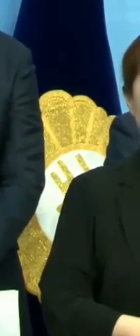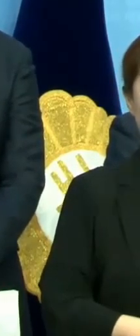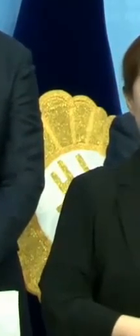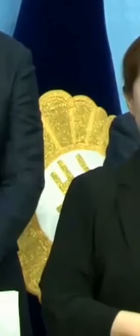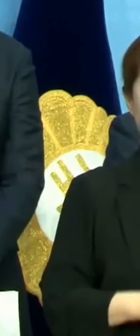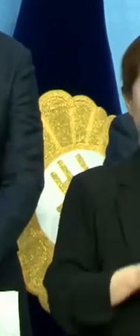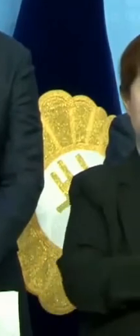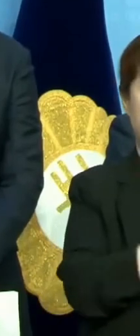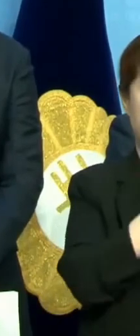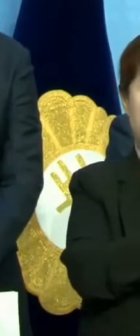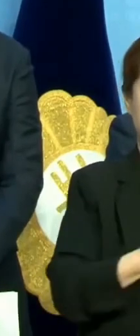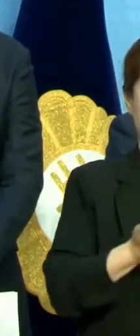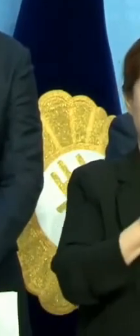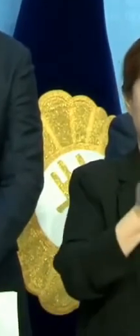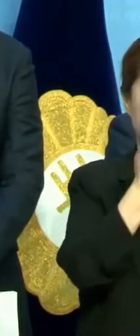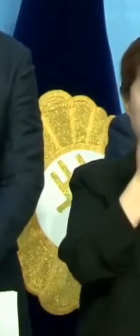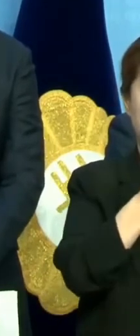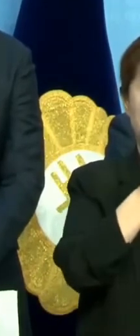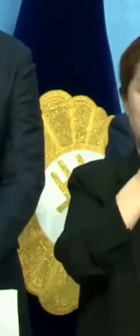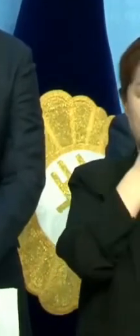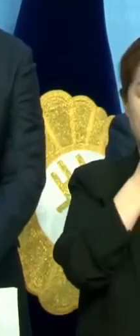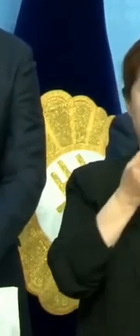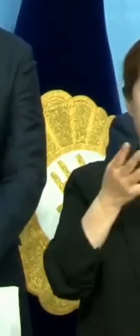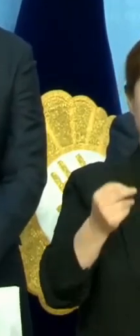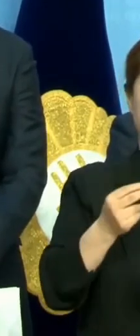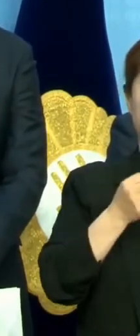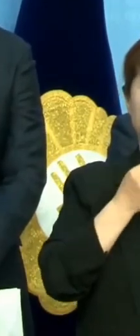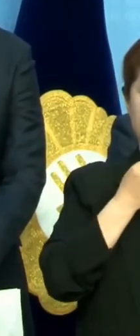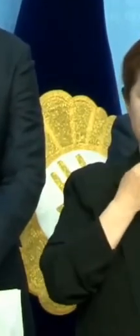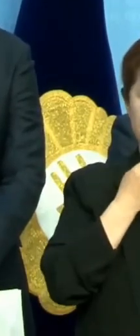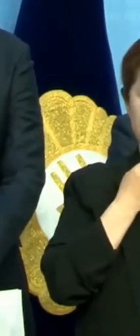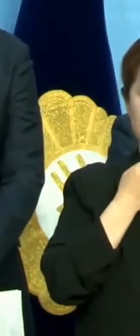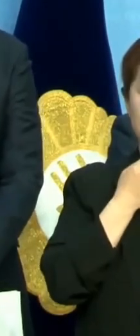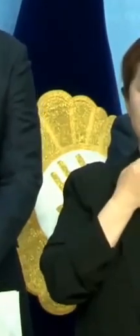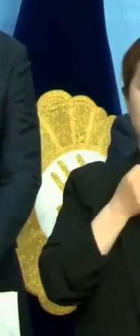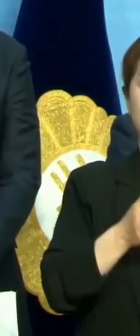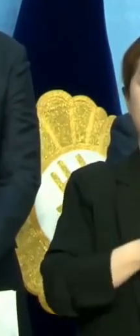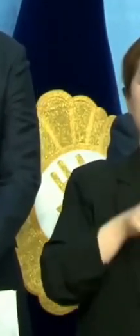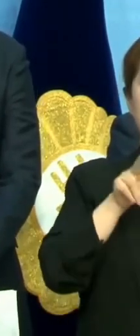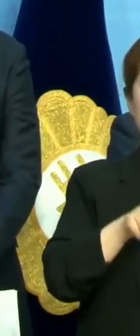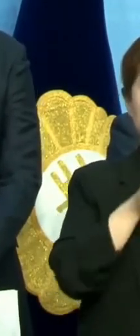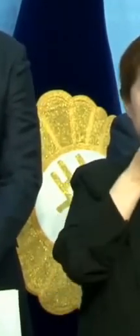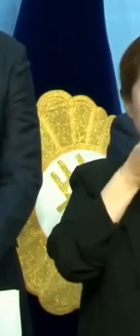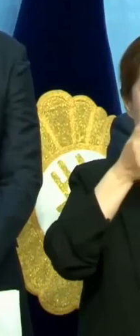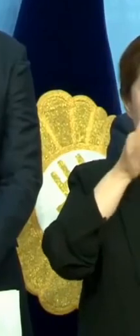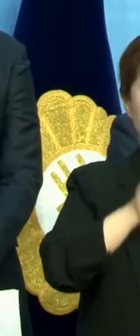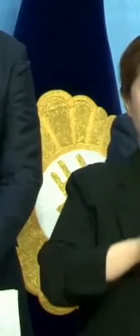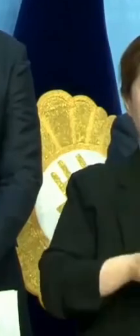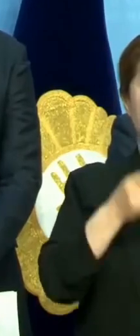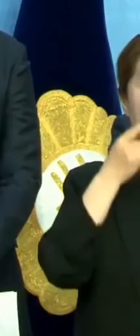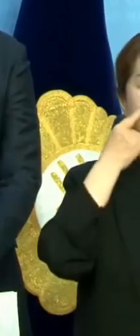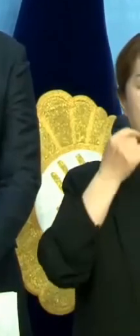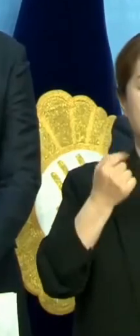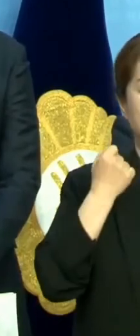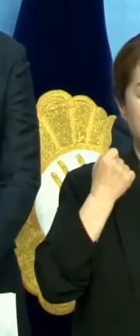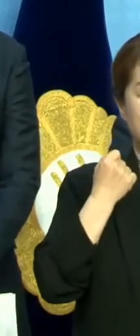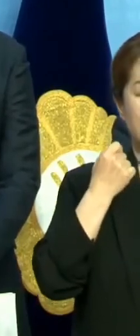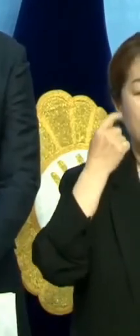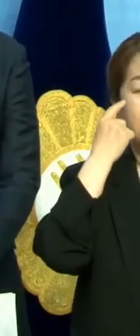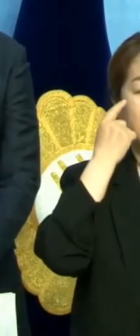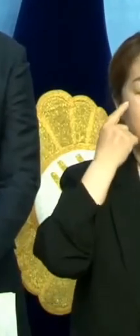해줄 수 있는 게 많이 없다는 걸 지금도 있지만 엄마는 강하지